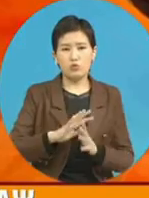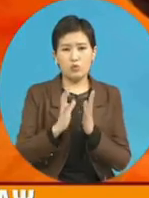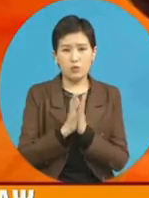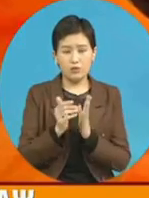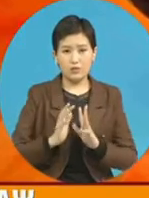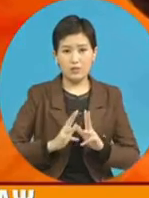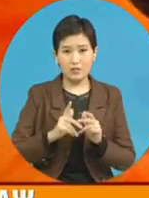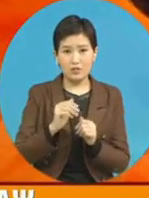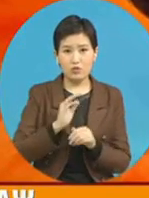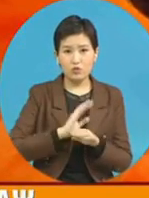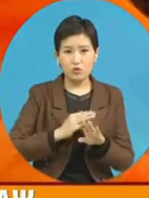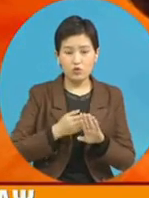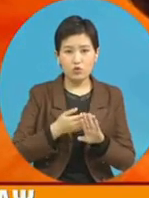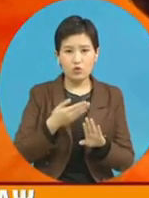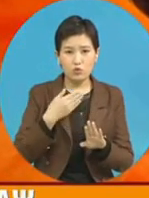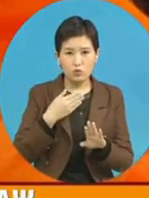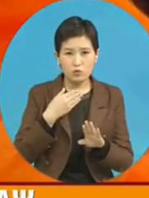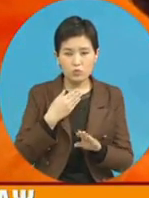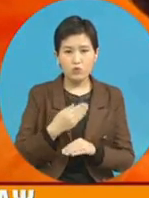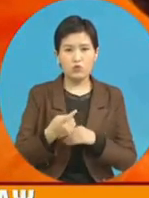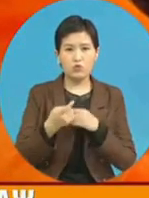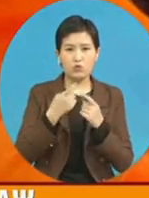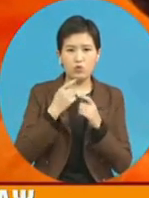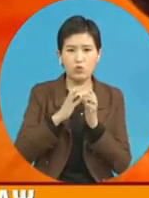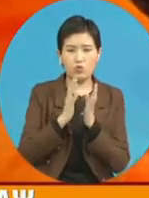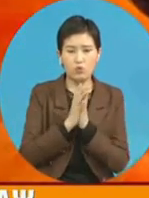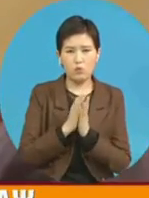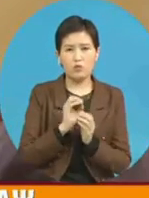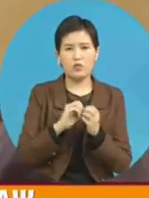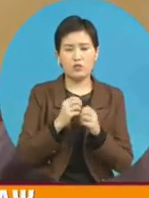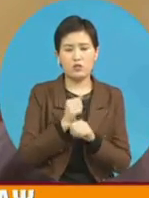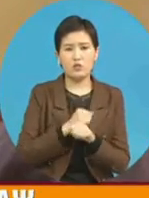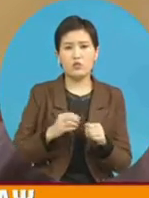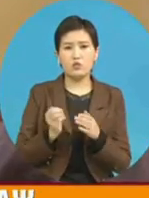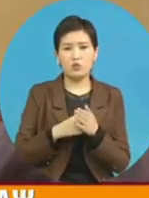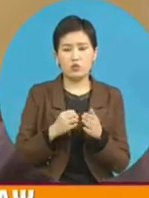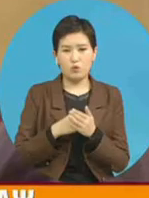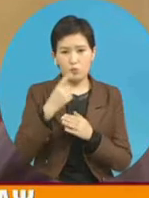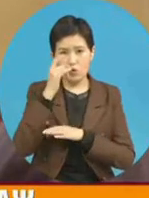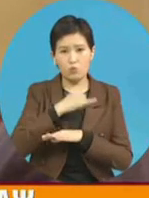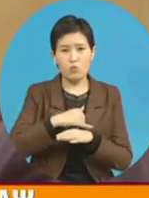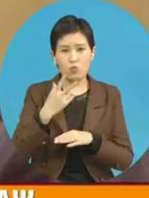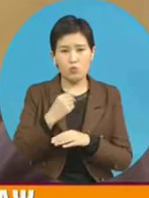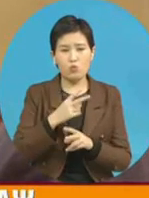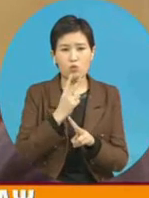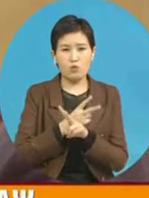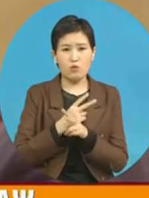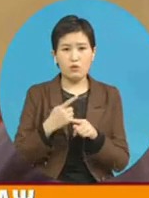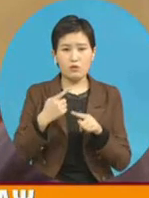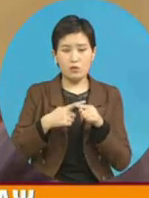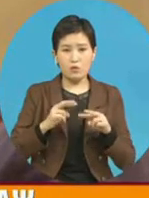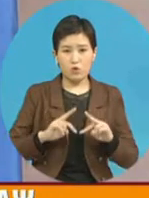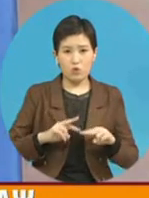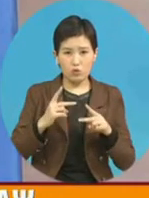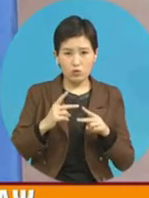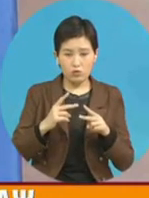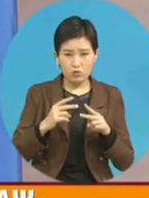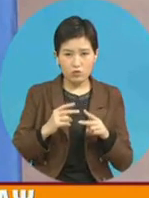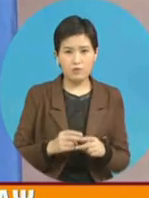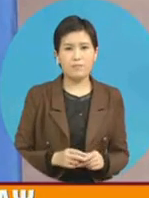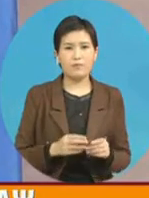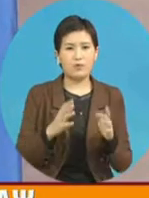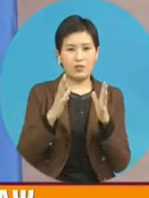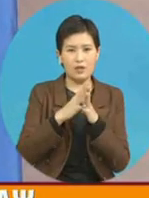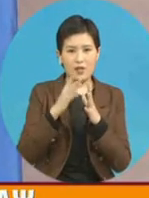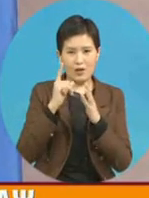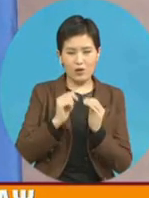нөхцөлийг бүрдүүлэхийн тулд шүүх эрх зөвлөлийн чиг үүрэг төвлөрч ажиллах учиртай. Үндсүүлийн нэмэлт өөрчлөлтөөр шүүх эрх зөвлөлийн 10 гишүүний 5